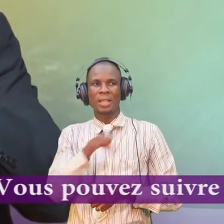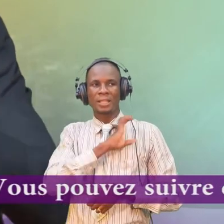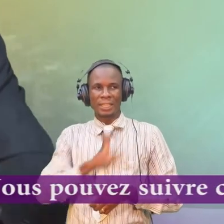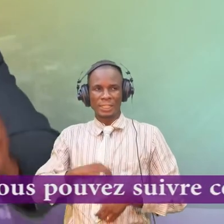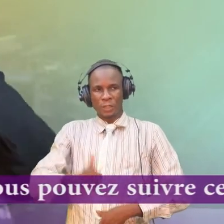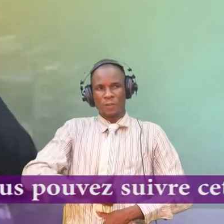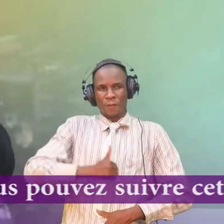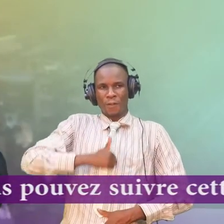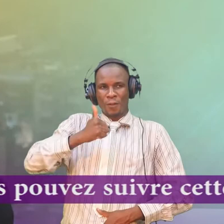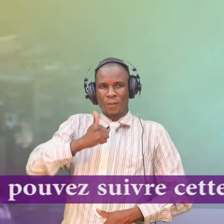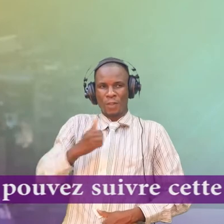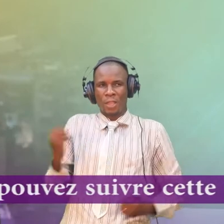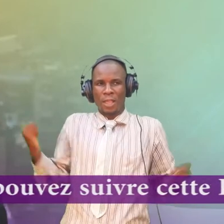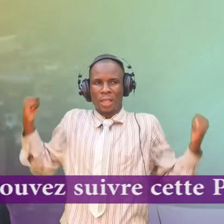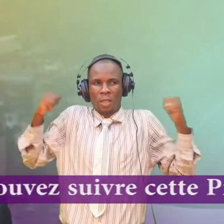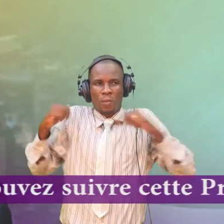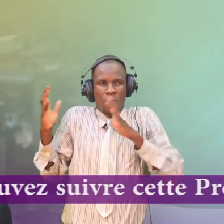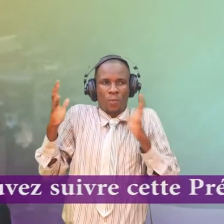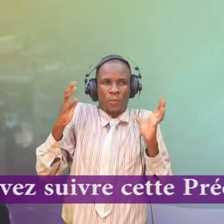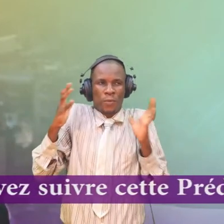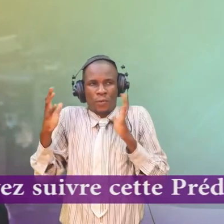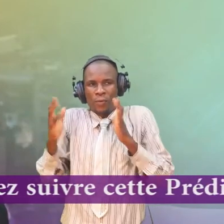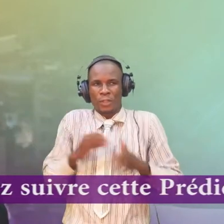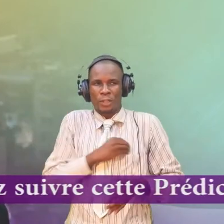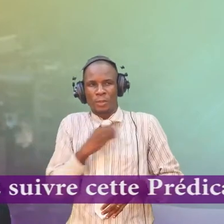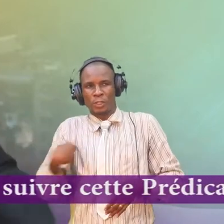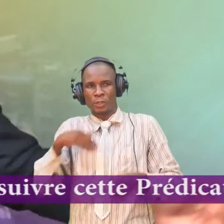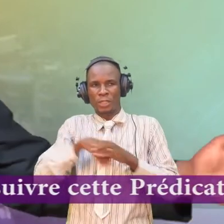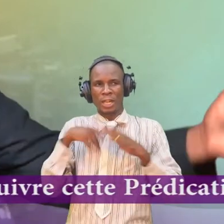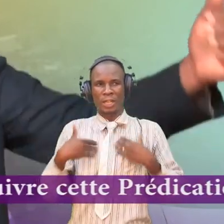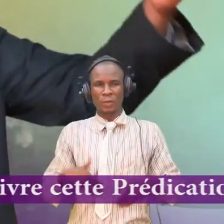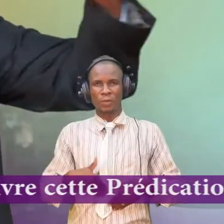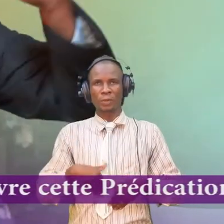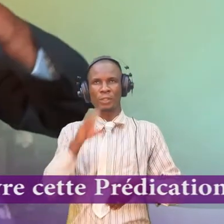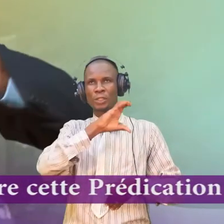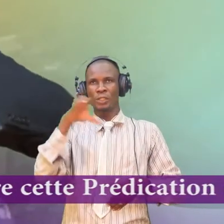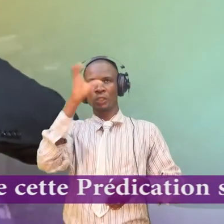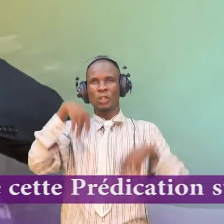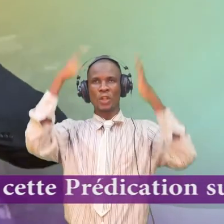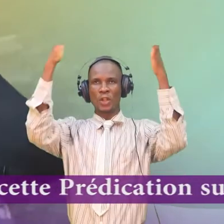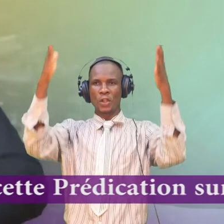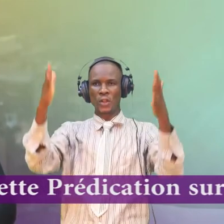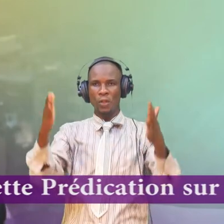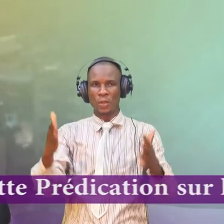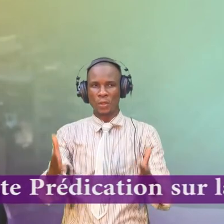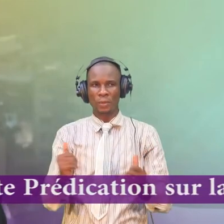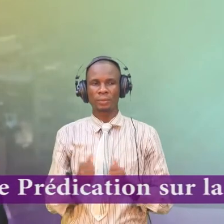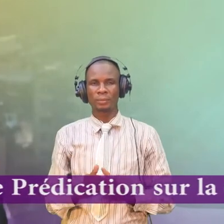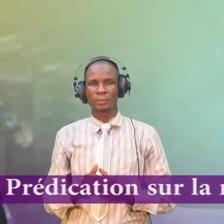Biblia Mungu anasema kwamba haki hiyo tunaipata tu kupitia damu ya Yesu Kristo. Ni